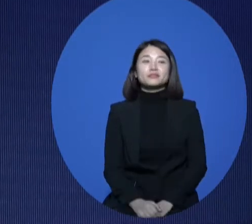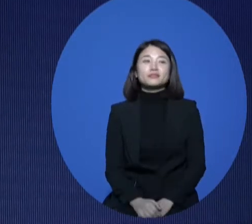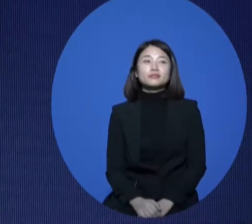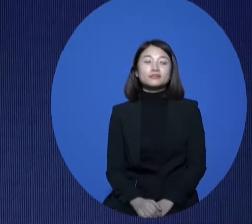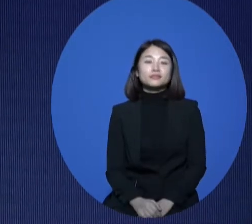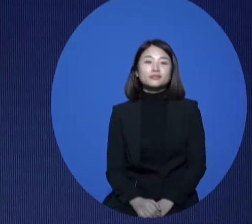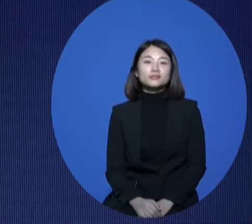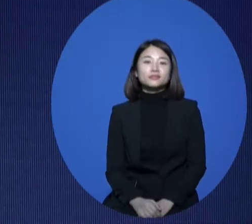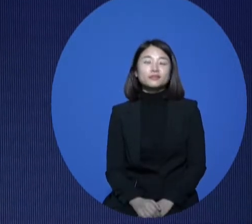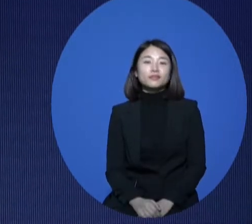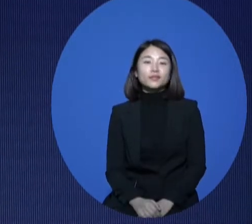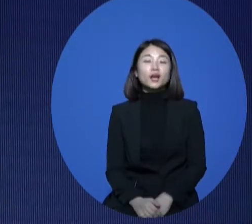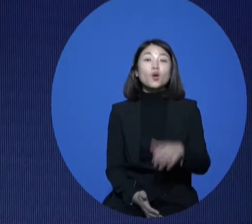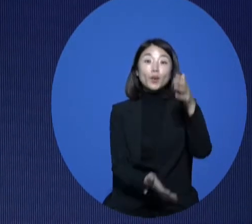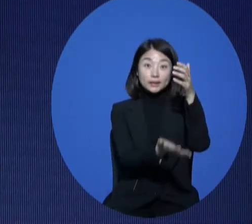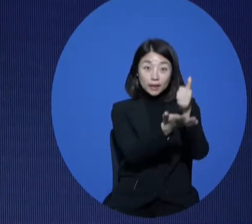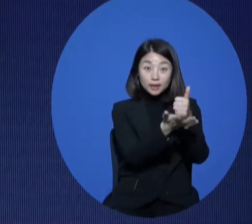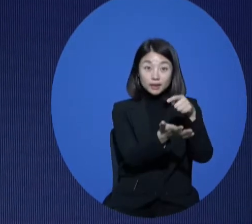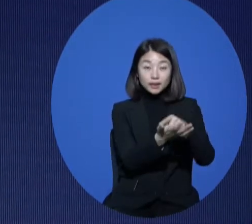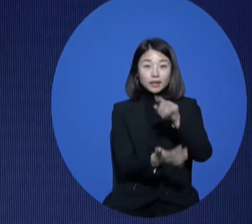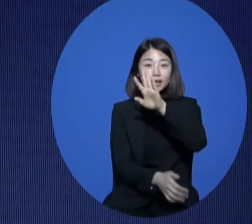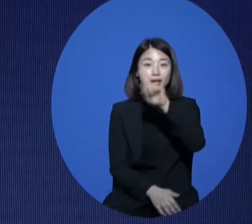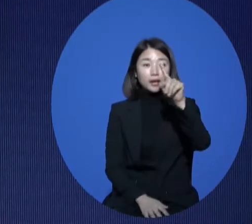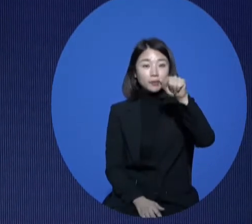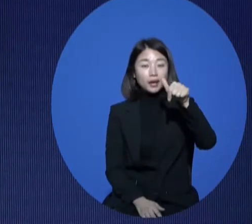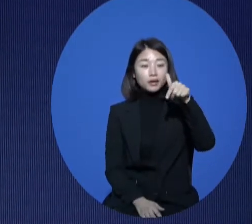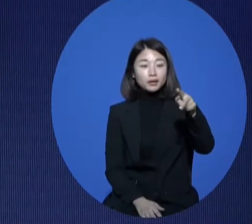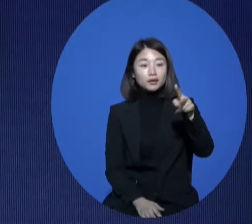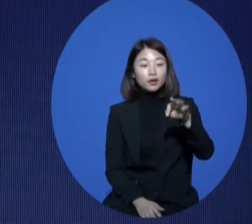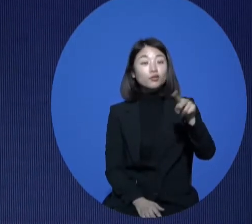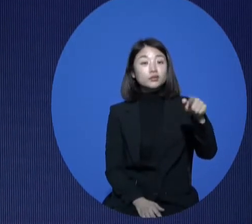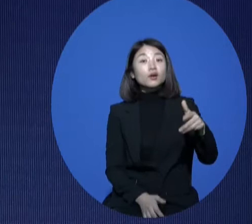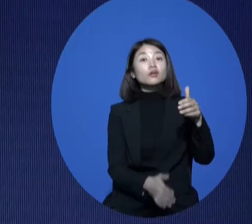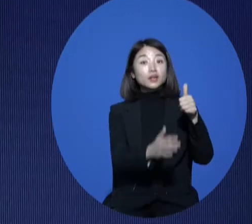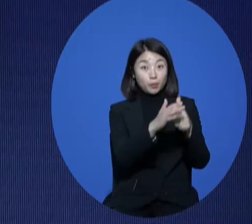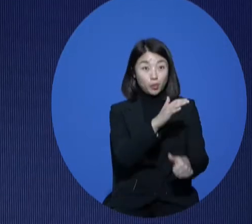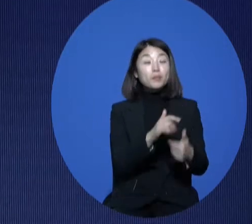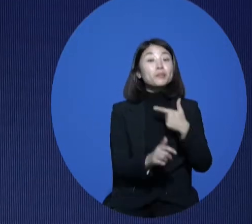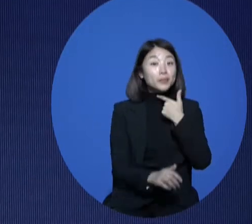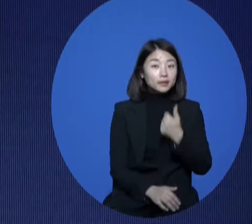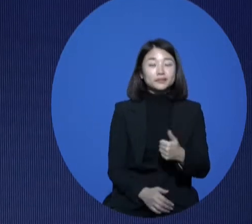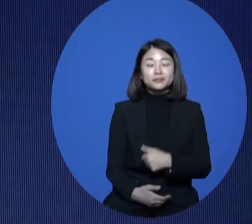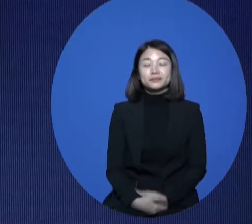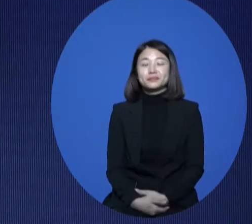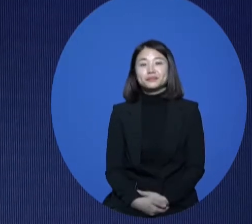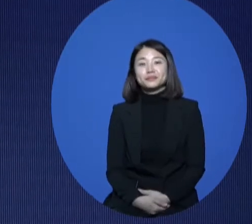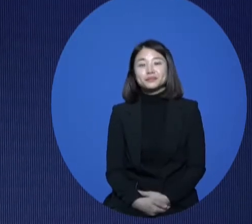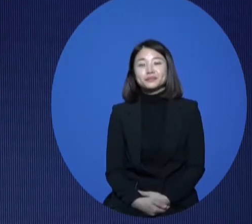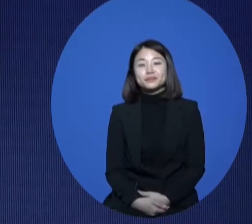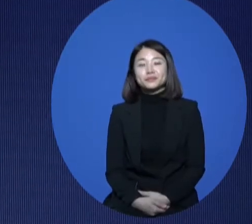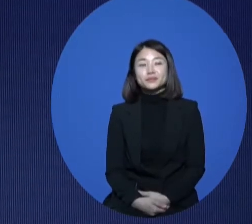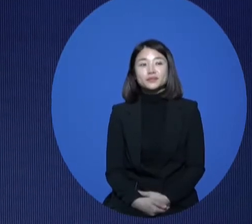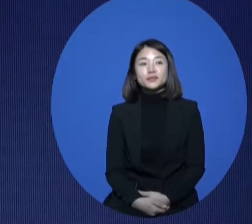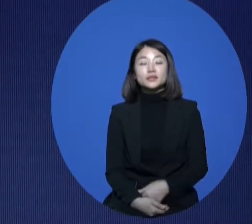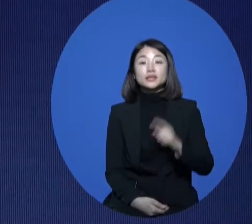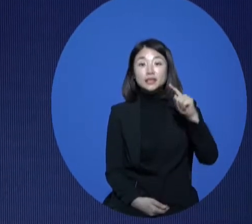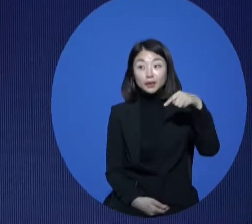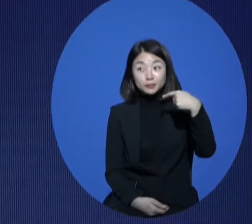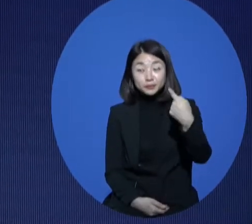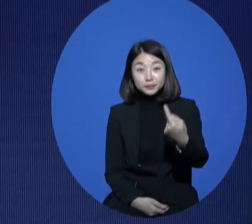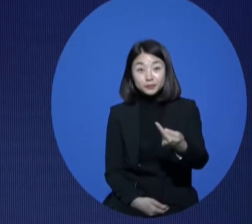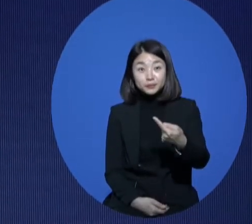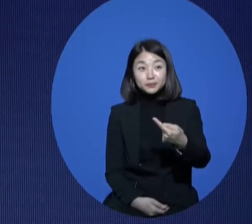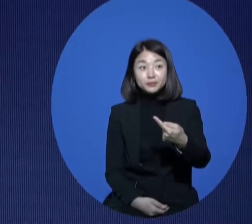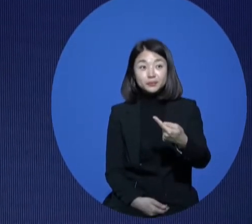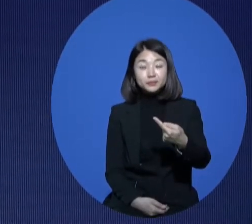APDF의 회장을 우리 박경석 대표가 그때 당시에 했습니다. 그래가지고 그 이후로